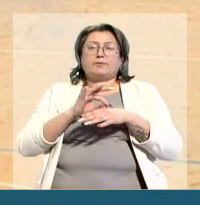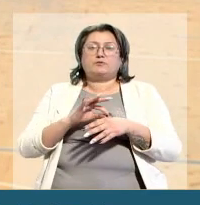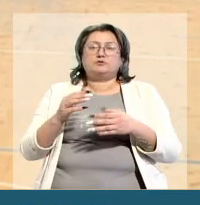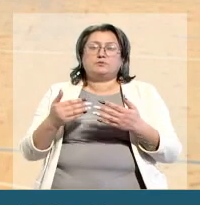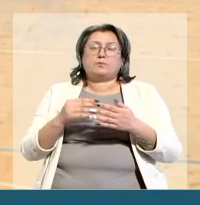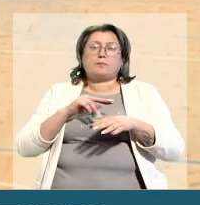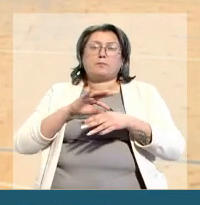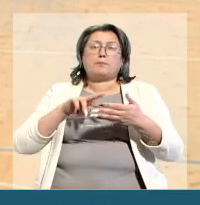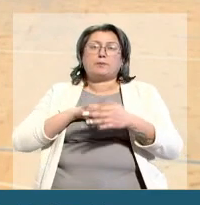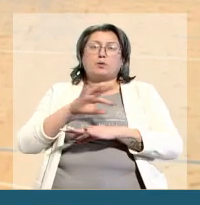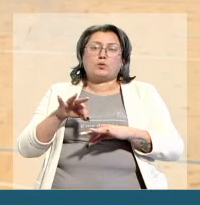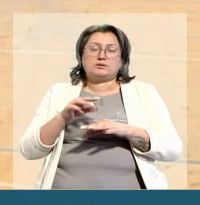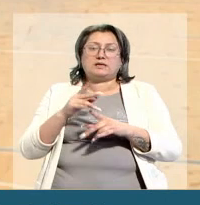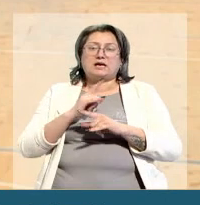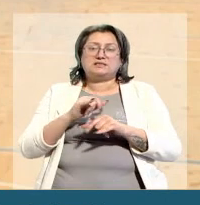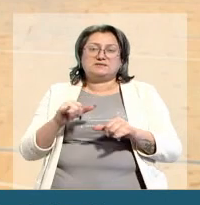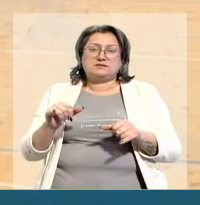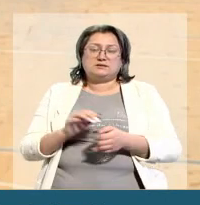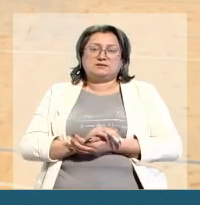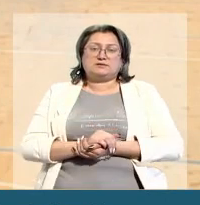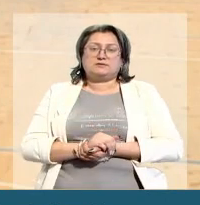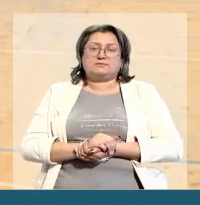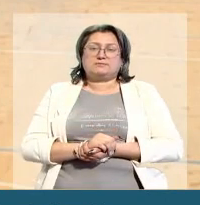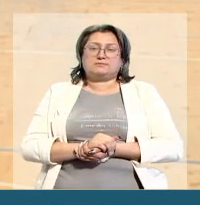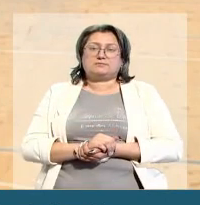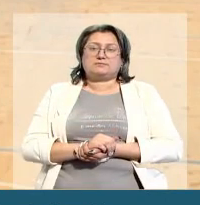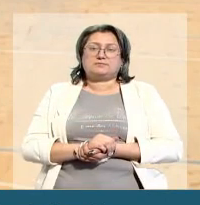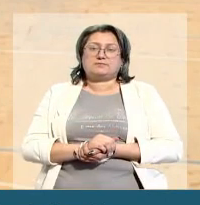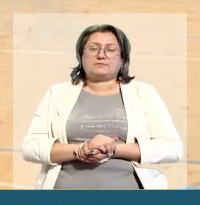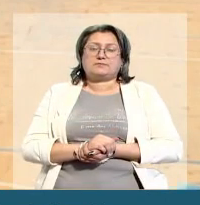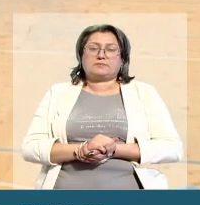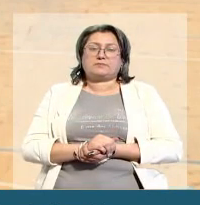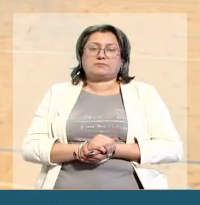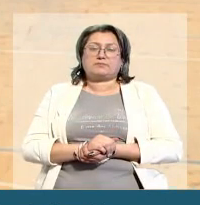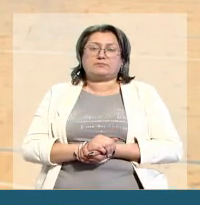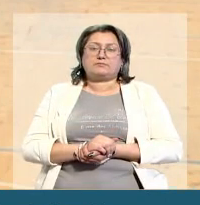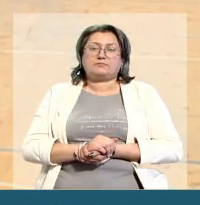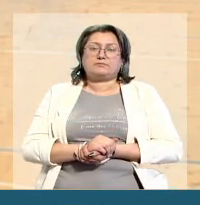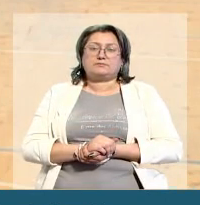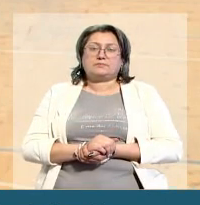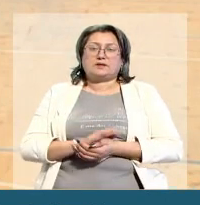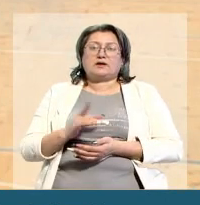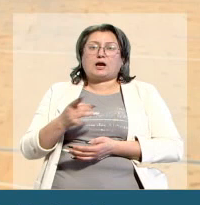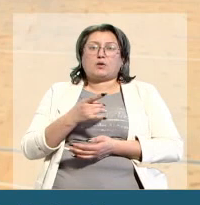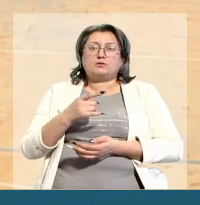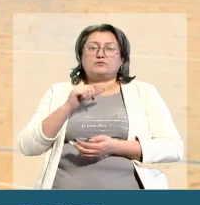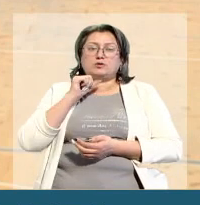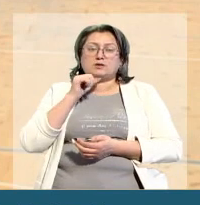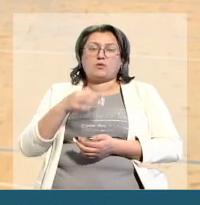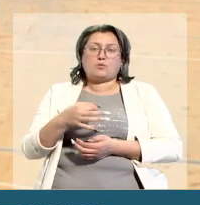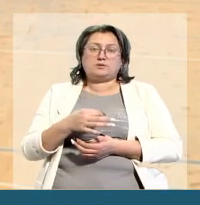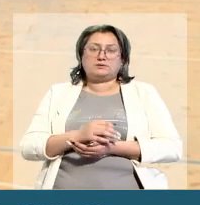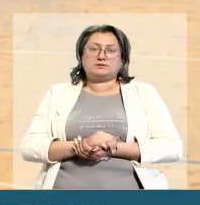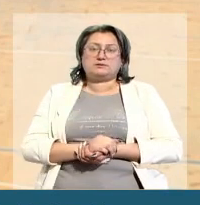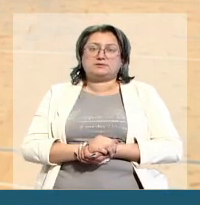Факт бойынша 5 айдың ішінде бітіріп, біз оны жаптық мектепті. Бүгінгі таңда балаларымыз жаңадан